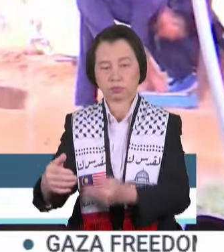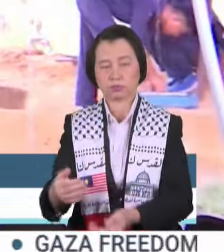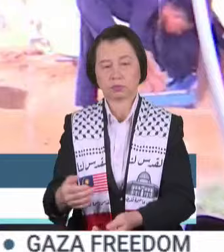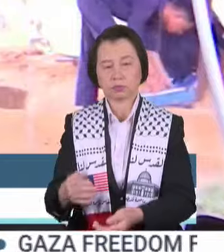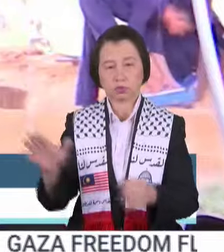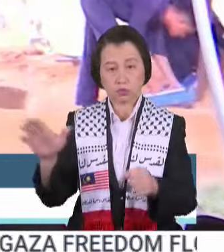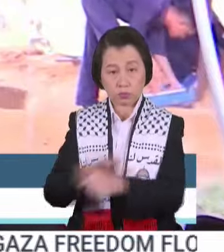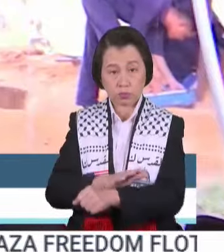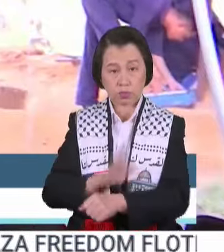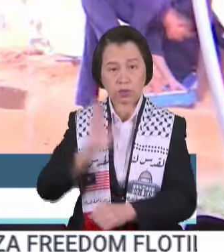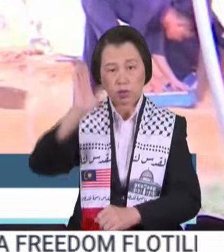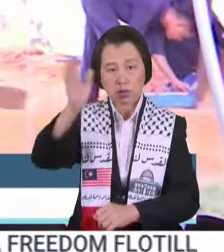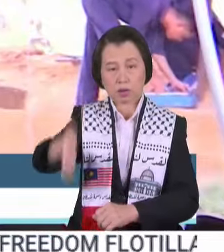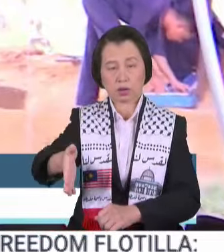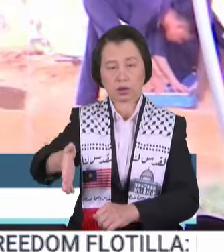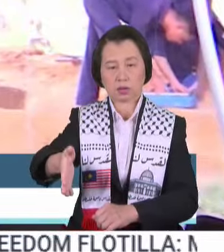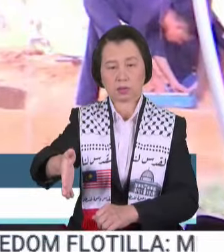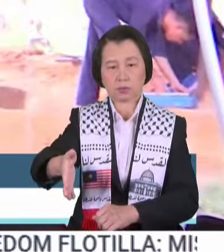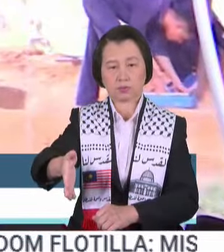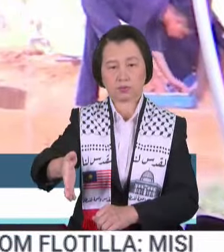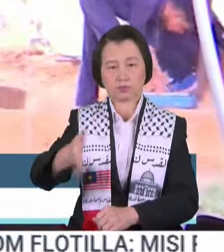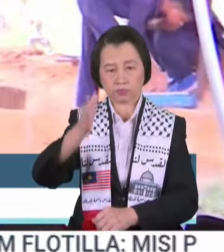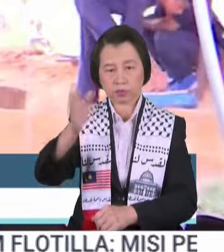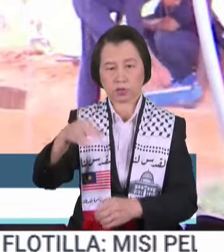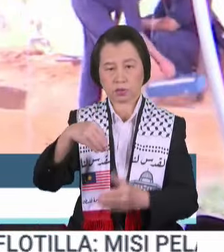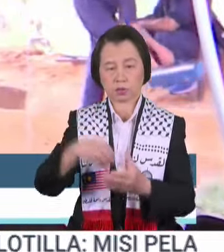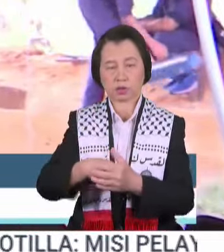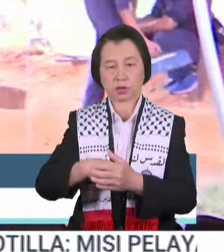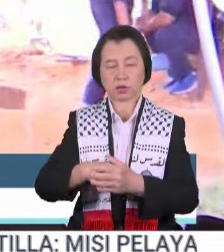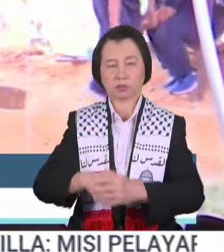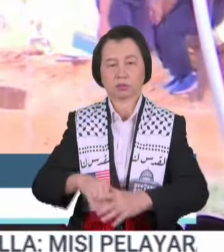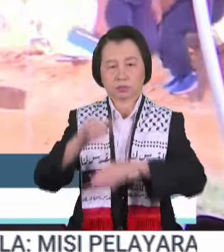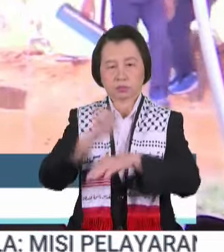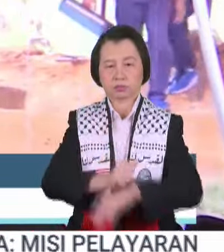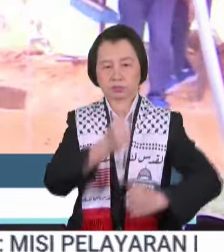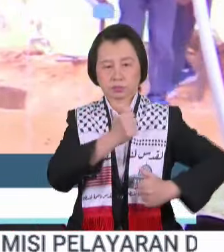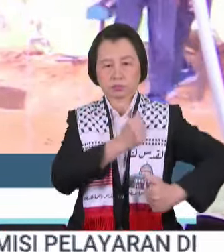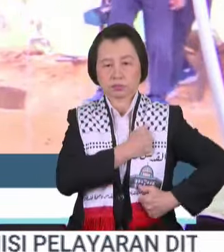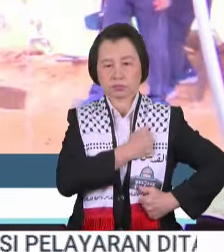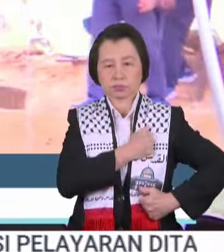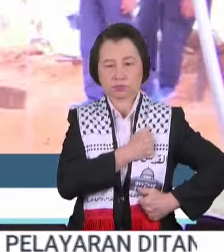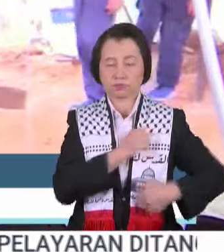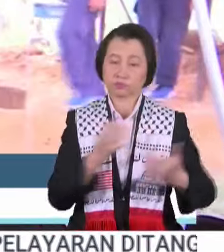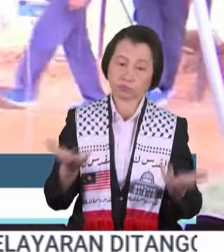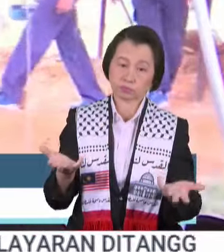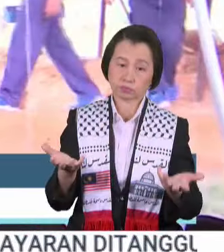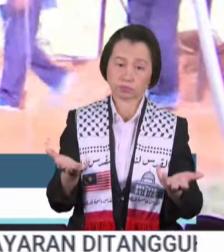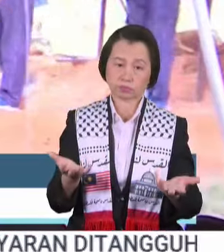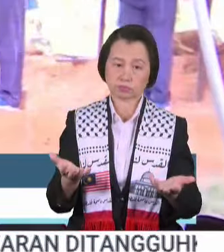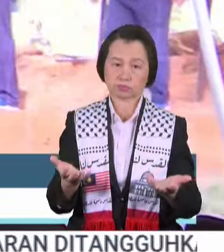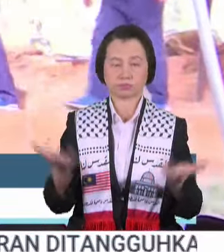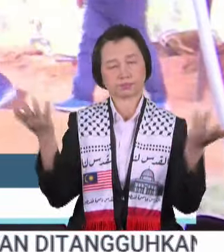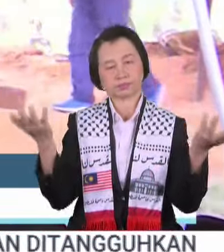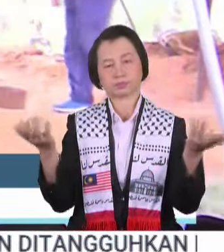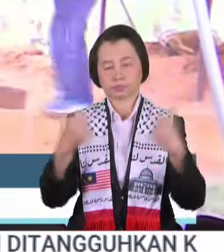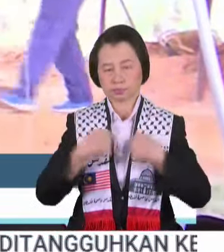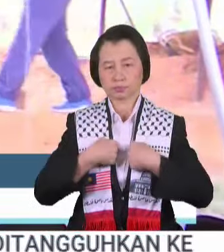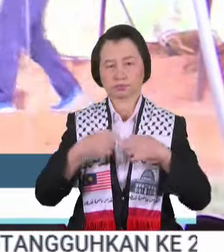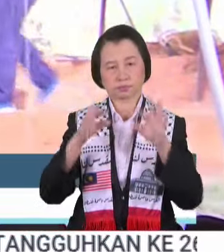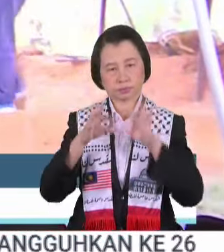sepenuhnya akan dalam istiadat ketenteraan. Jadi setakat ini